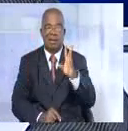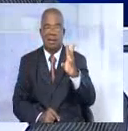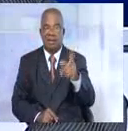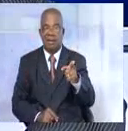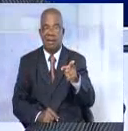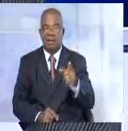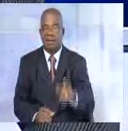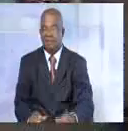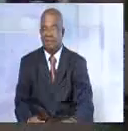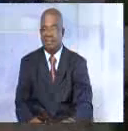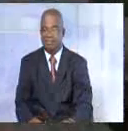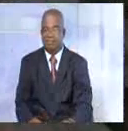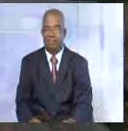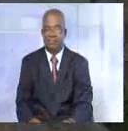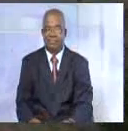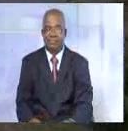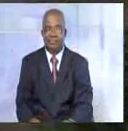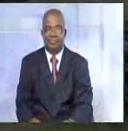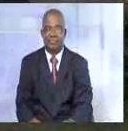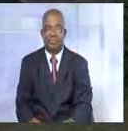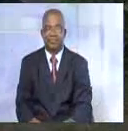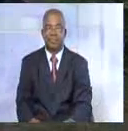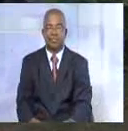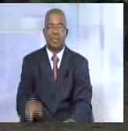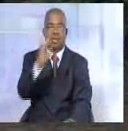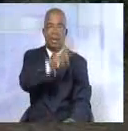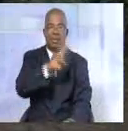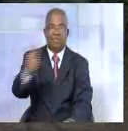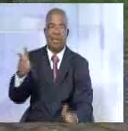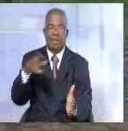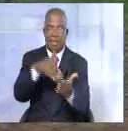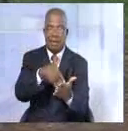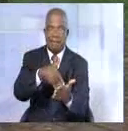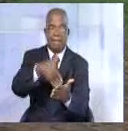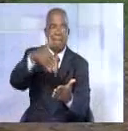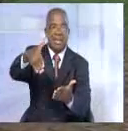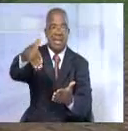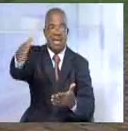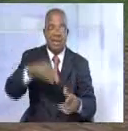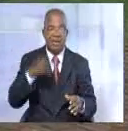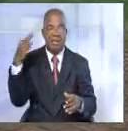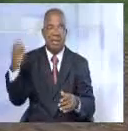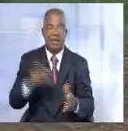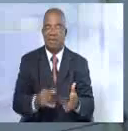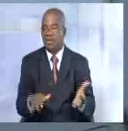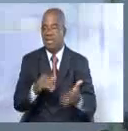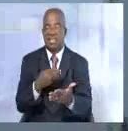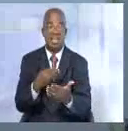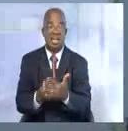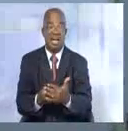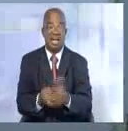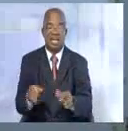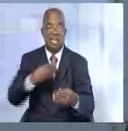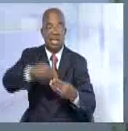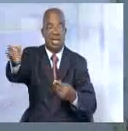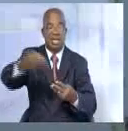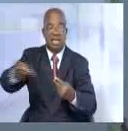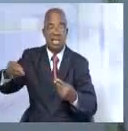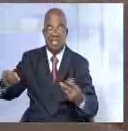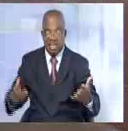Larsen, RTI Boaké. Environ 23 millions de francs CFA, c'est le coût de la réhabilitation du centre de formation des